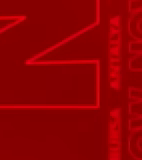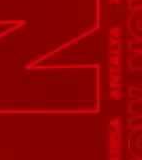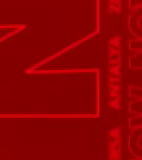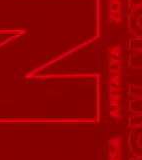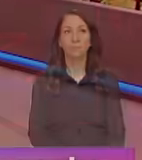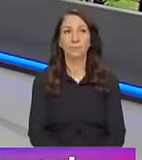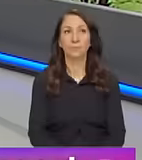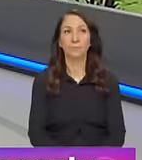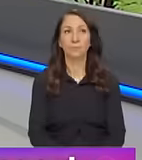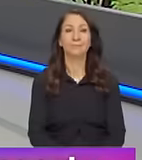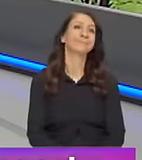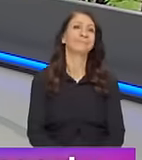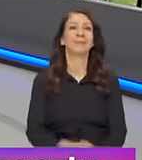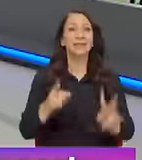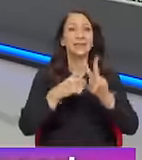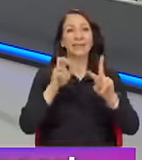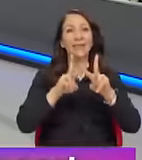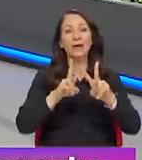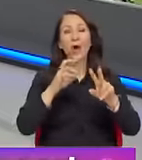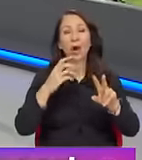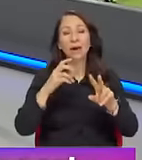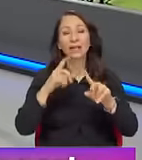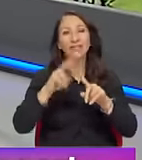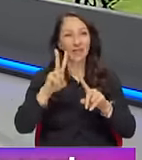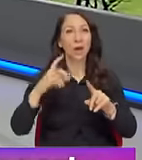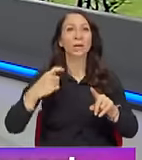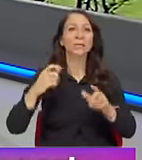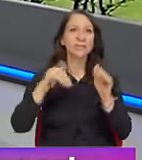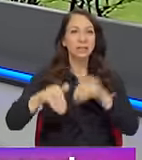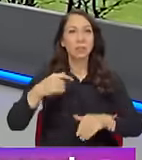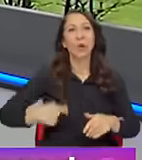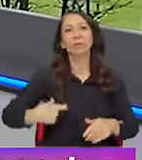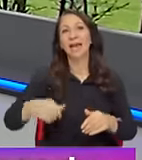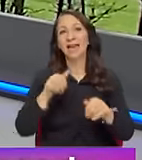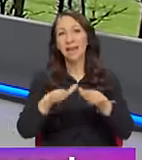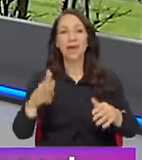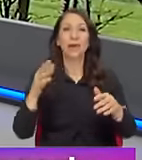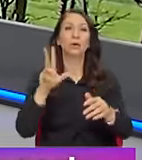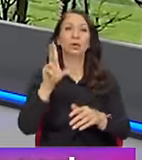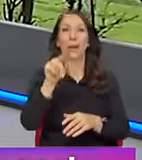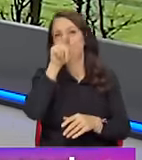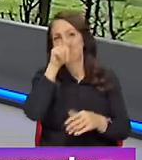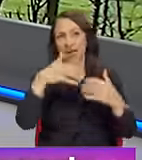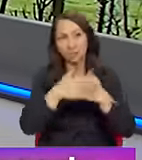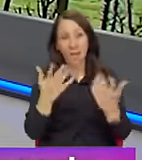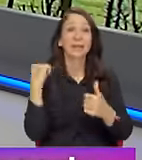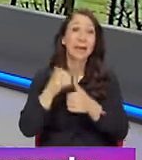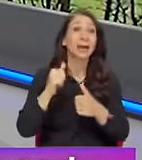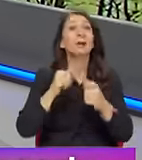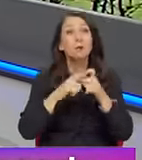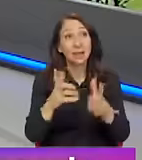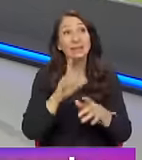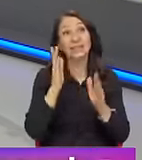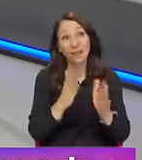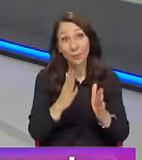Mart'ta. Nav'da seçim özel yayını 31 Mart akşamında. Şimdi bir kez daha günaydın. Devam ediyoruz Çalar